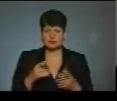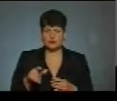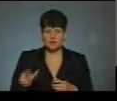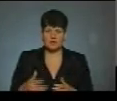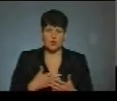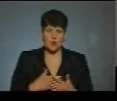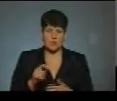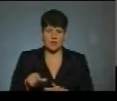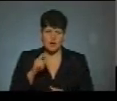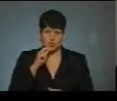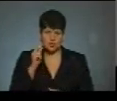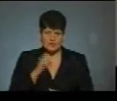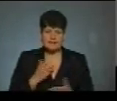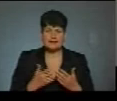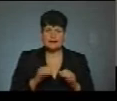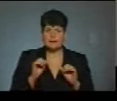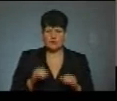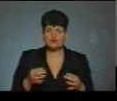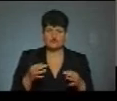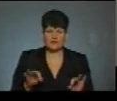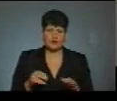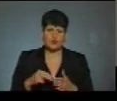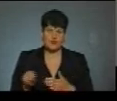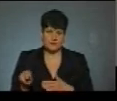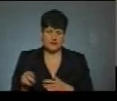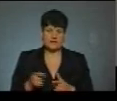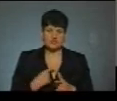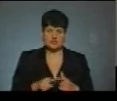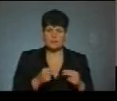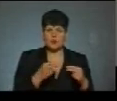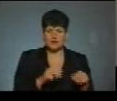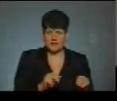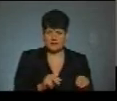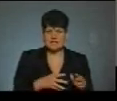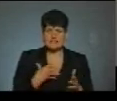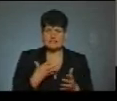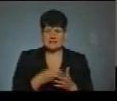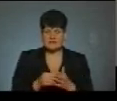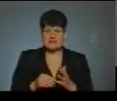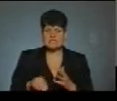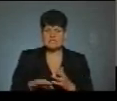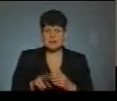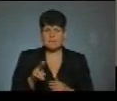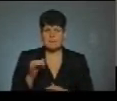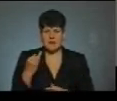громадян України, які можуть вільно купити чи продати свій земельний пай